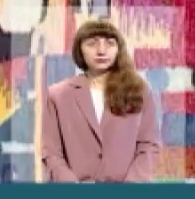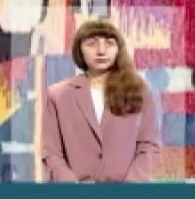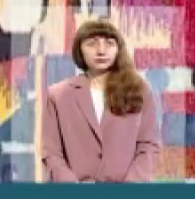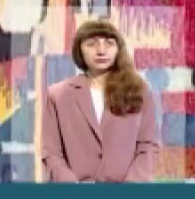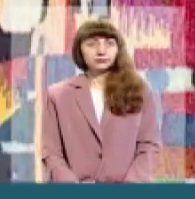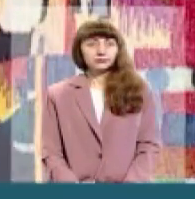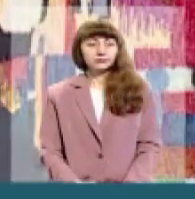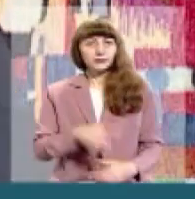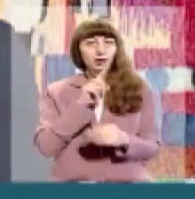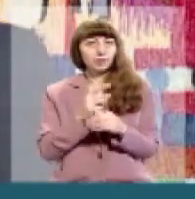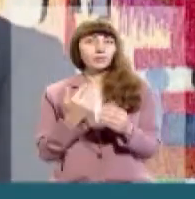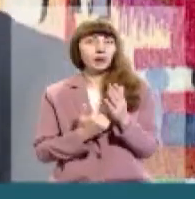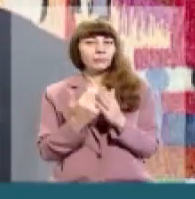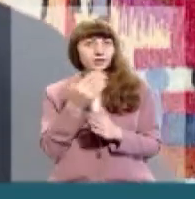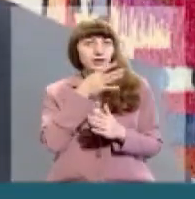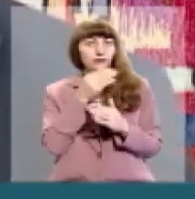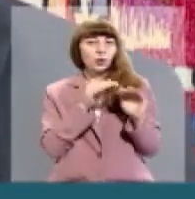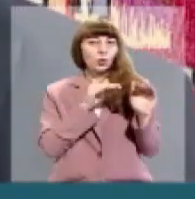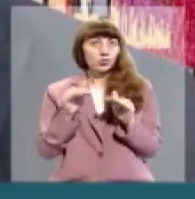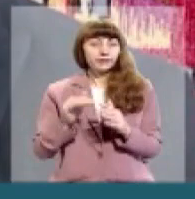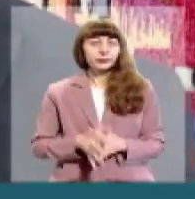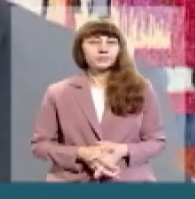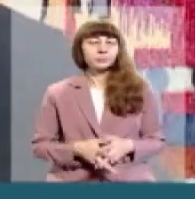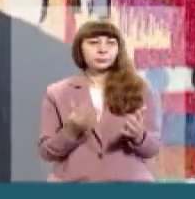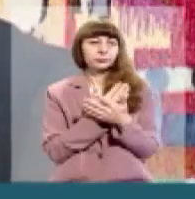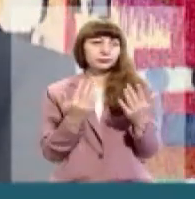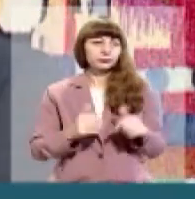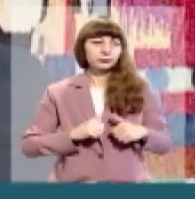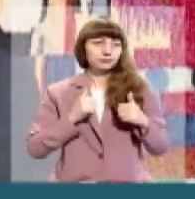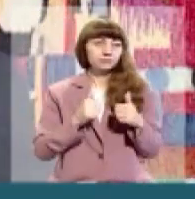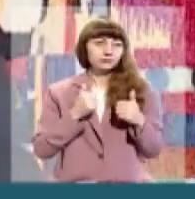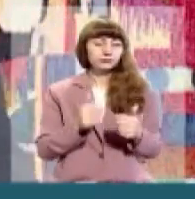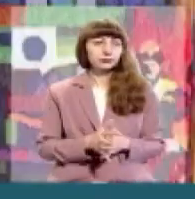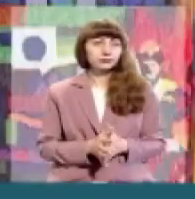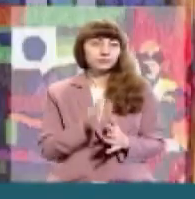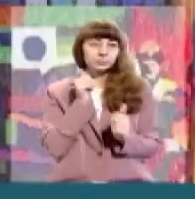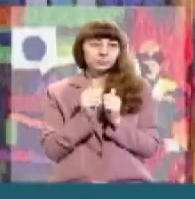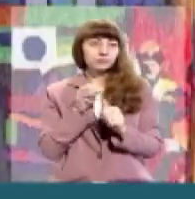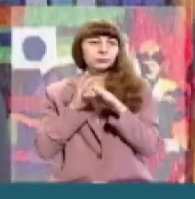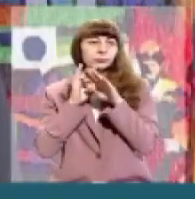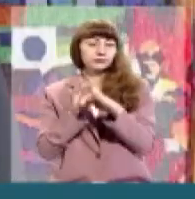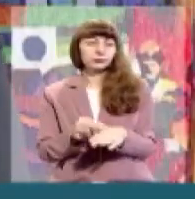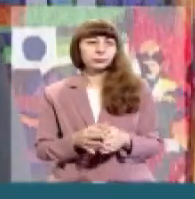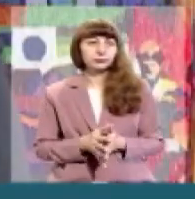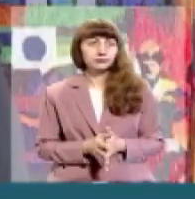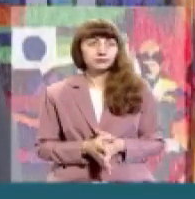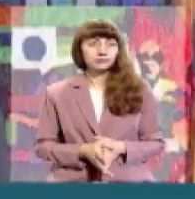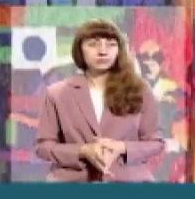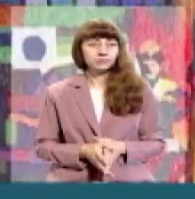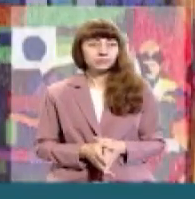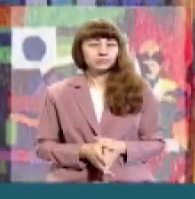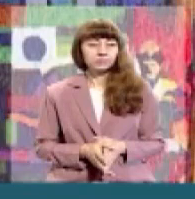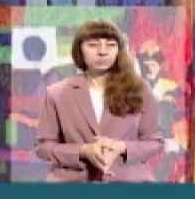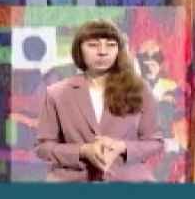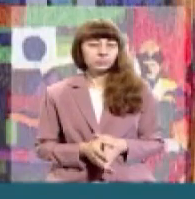Арқалық қаласындағы Абайтындағы мектеп гимназия, сонымен қатар Рудный қаласындағы мектеп гимназия. Мектептерге арнайы бекітілген